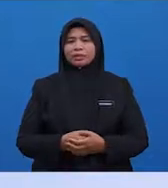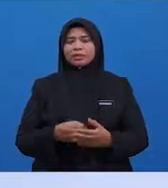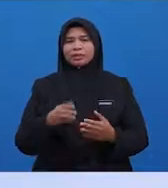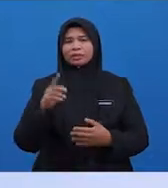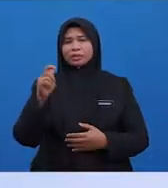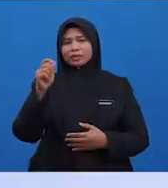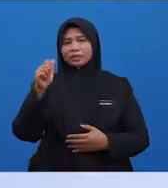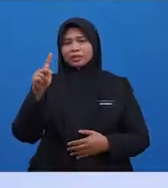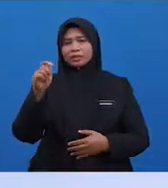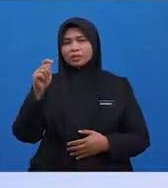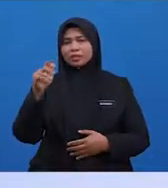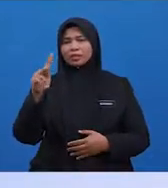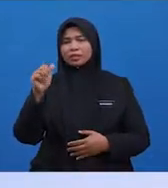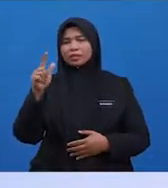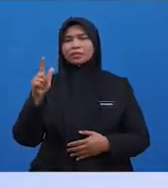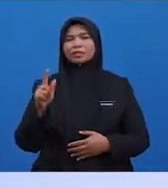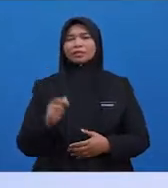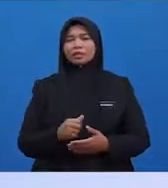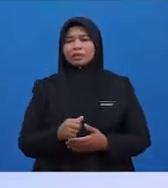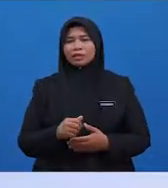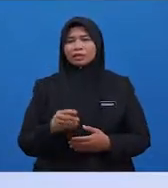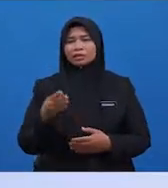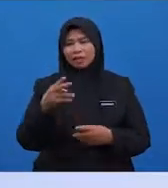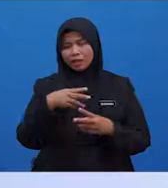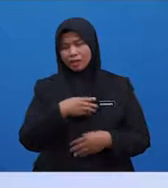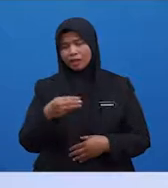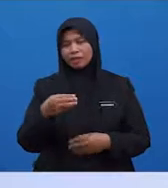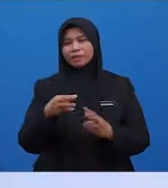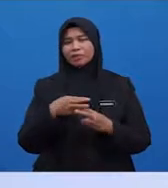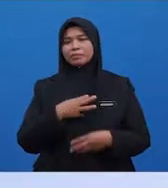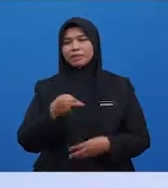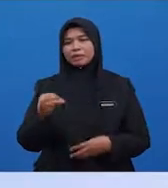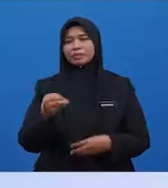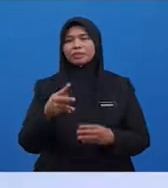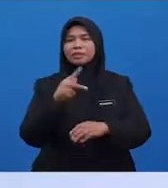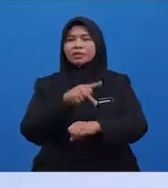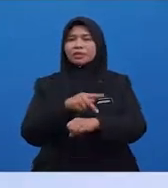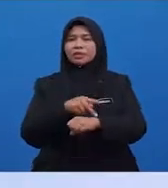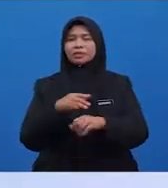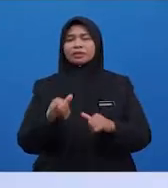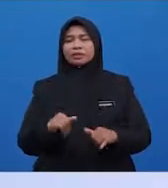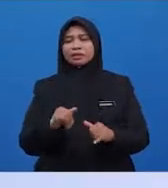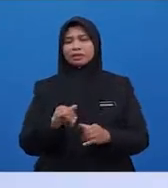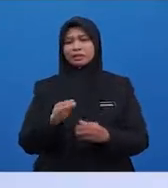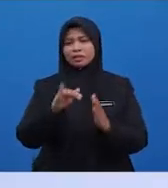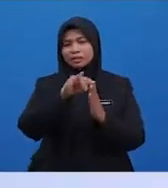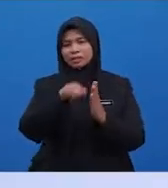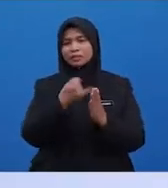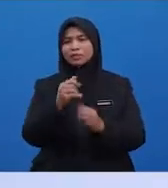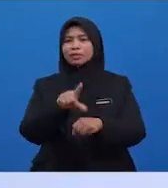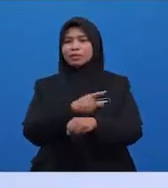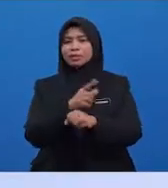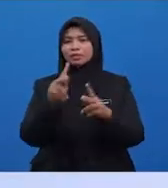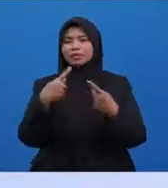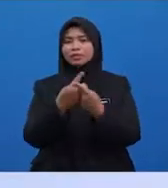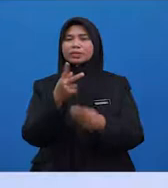Falsafah taktikal Tan Cheng Ho memang menarik. Ketika masih bergelar jurulatih pasukan